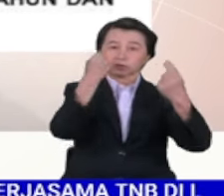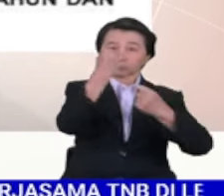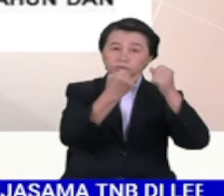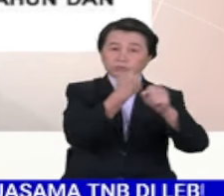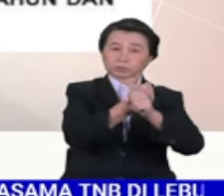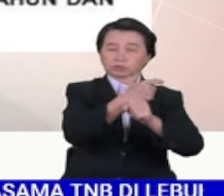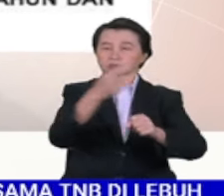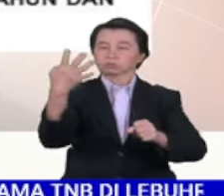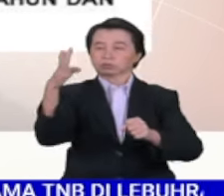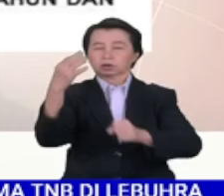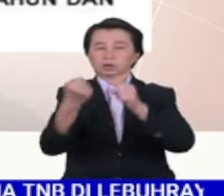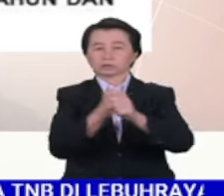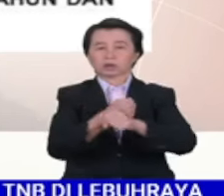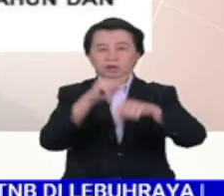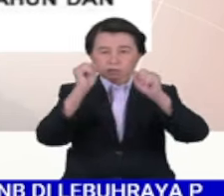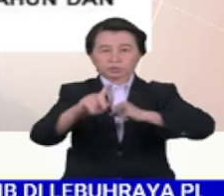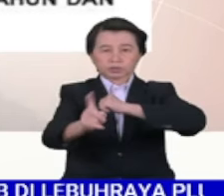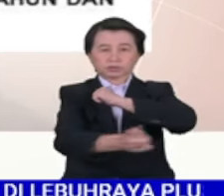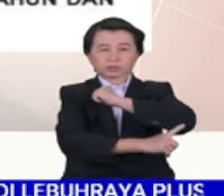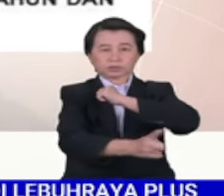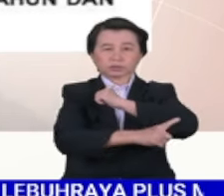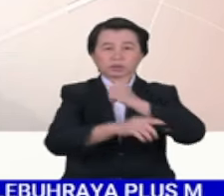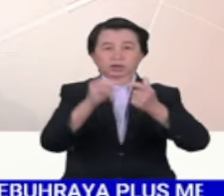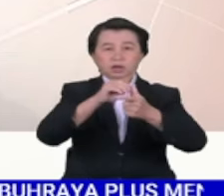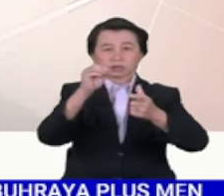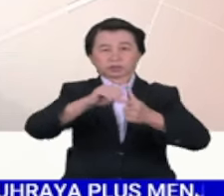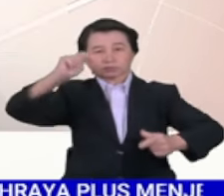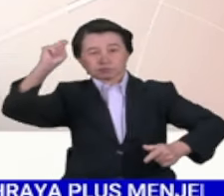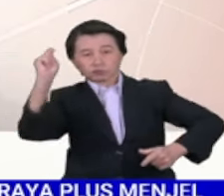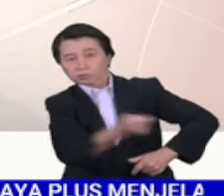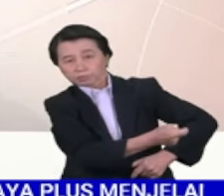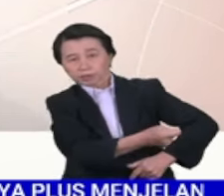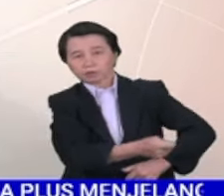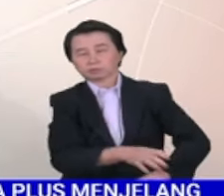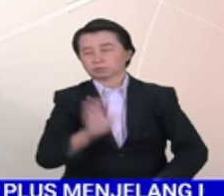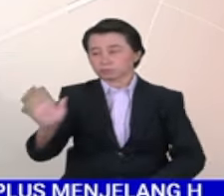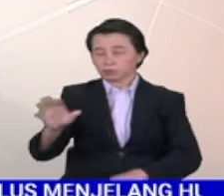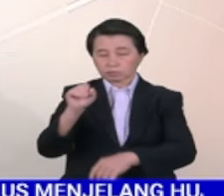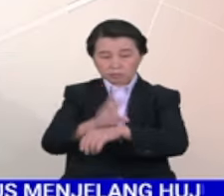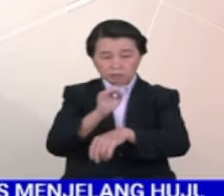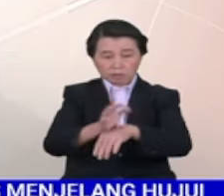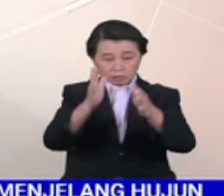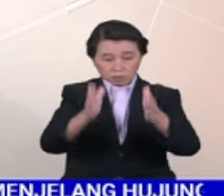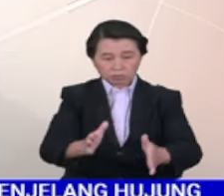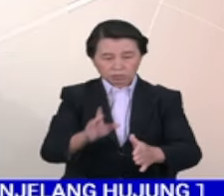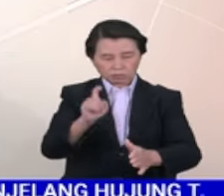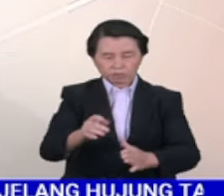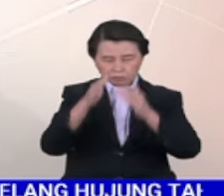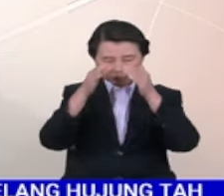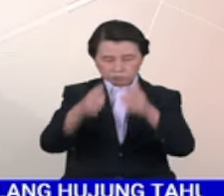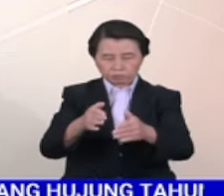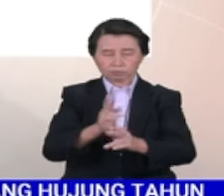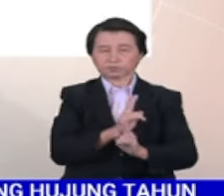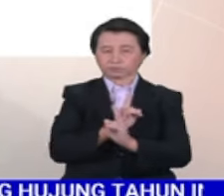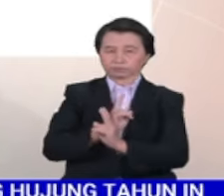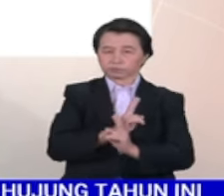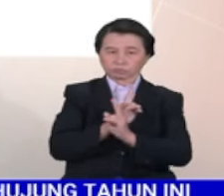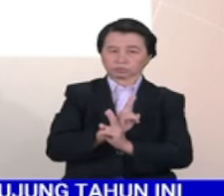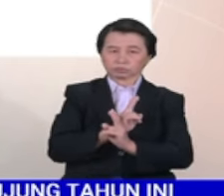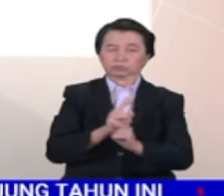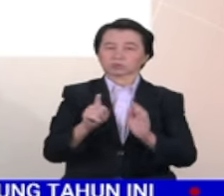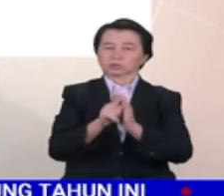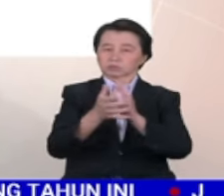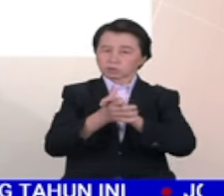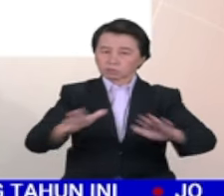hingga 14 tahun dan boleh didenda atau sempat beliau turun dengan nasehatkan orang awam agar lebih prihatin dan berwaspada terhadap